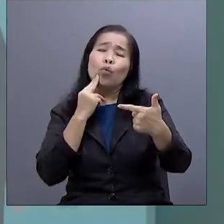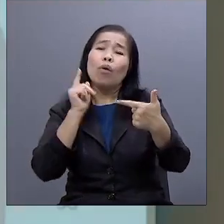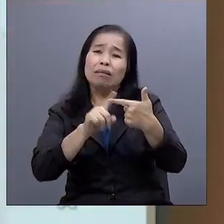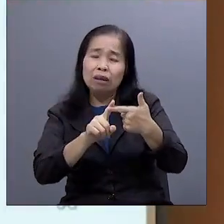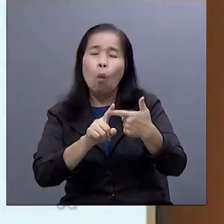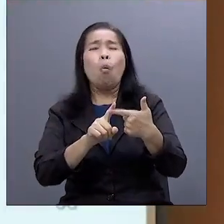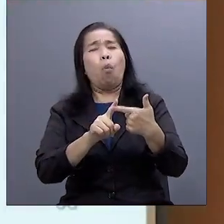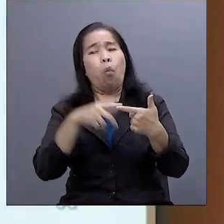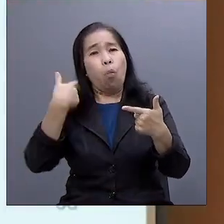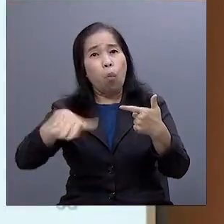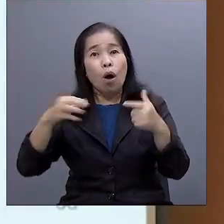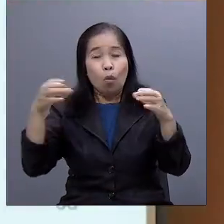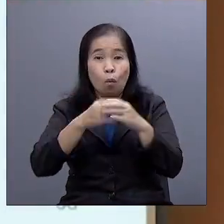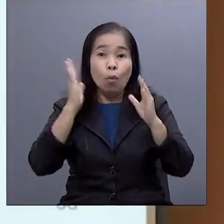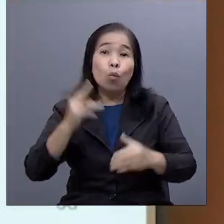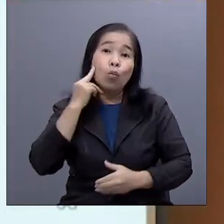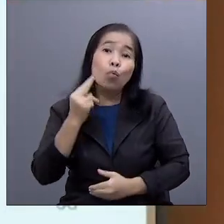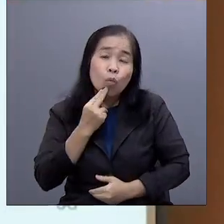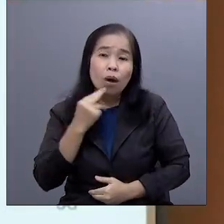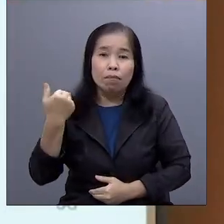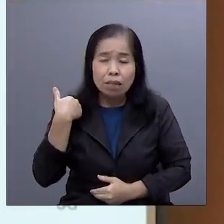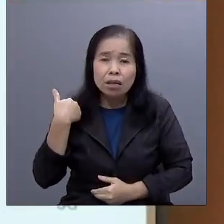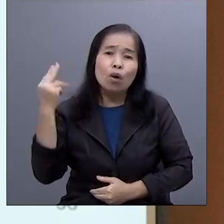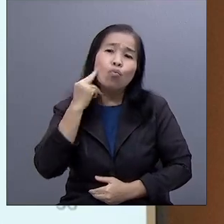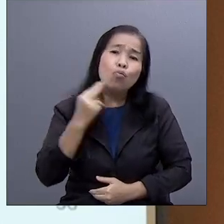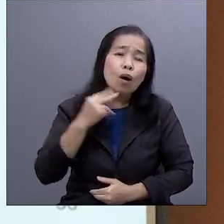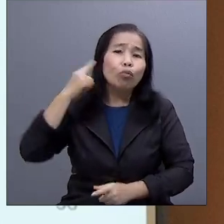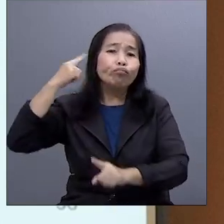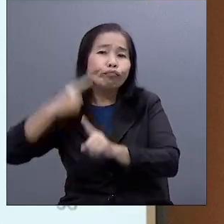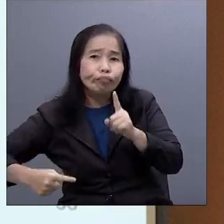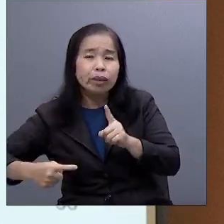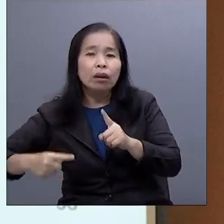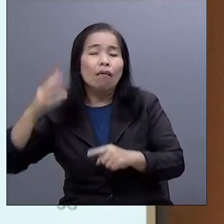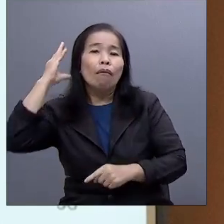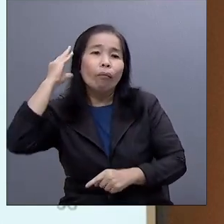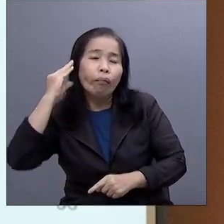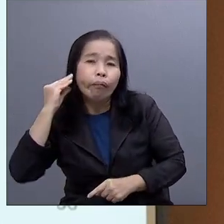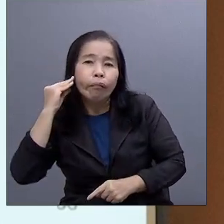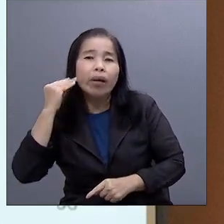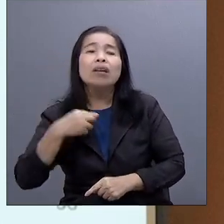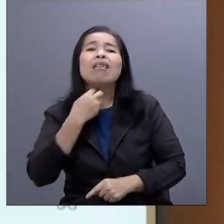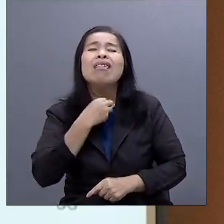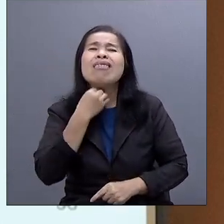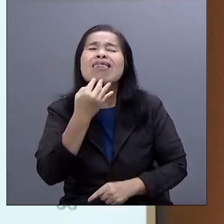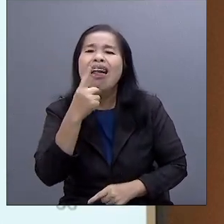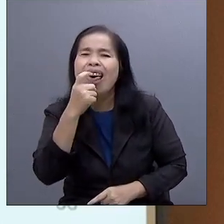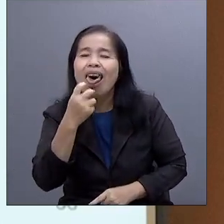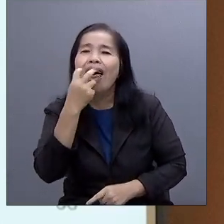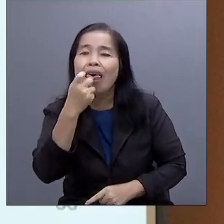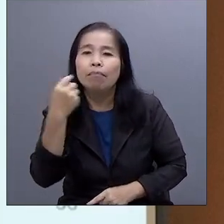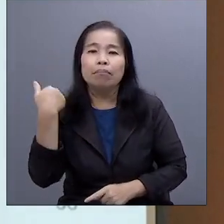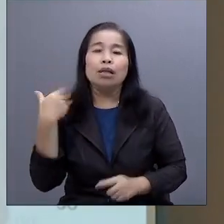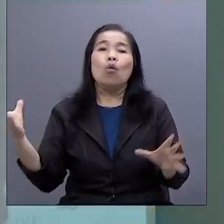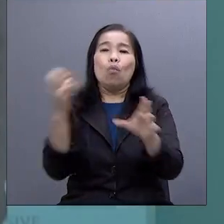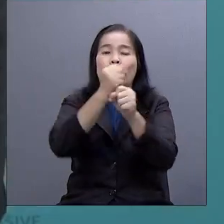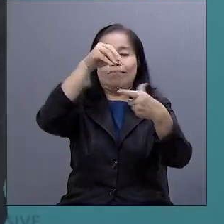จะพบว่ากลมหูนวกเนี่จะมีทั้งหูนวก ผู้ตึงแล้วกสื่อความหมายอัี้จะรวมอยในกมประเภทเดวกันกจะเป็